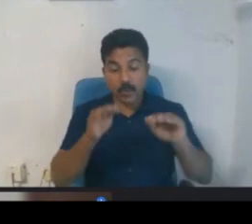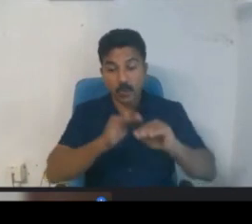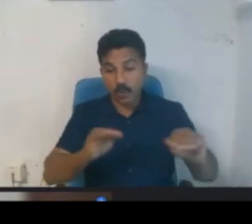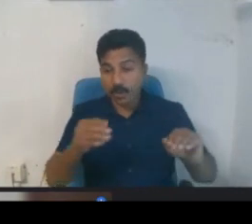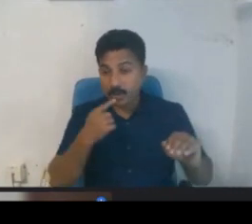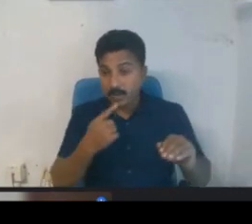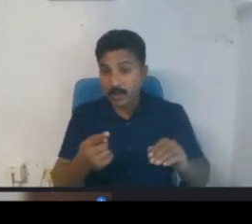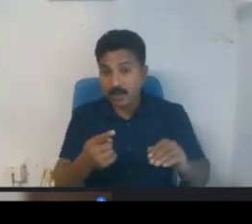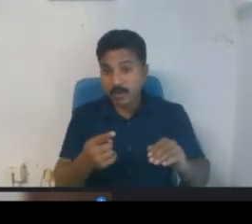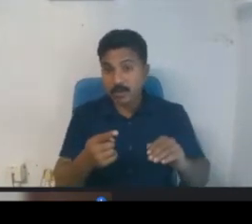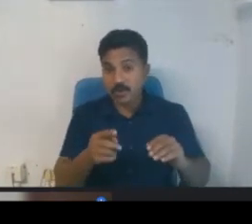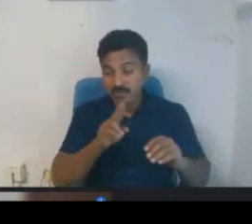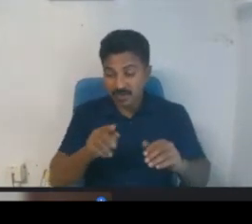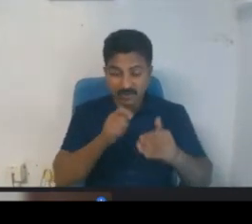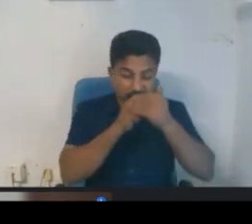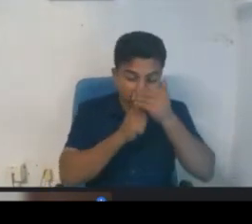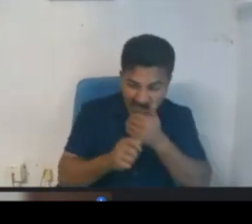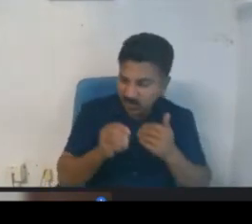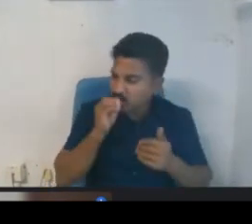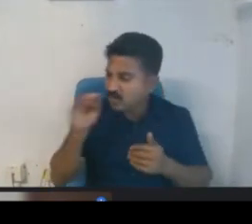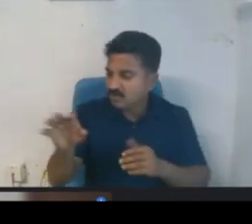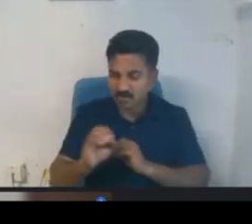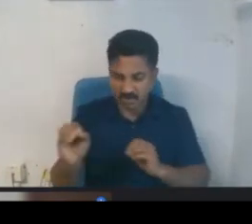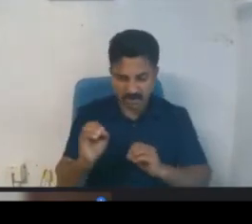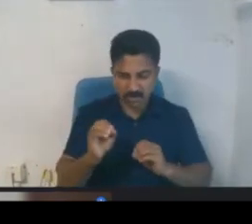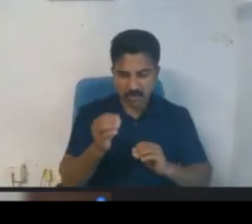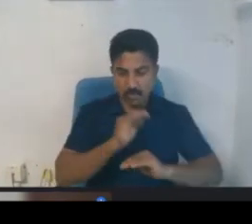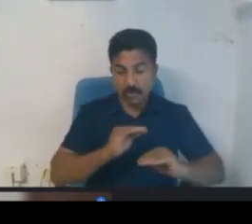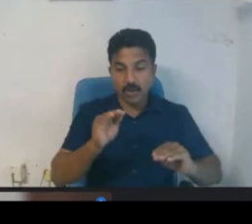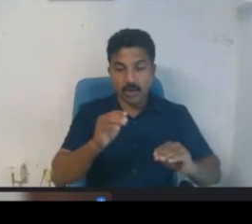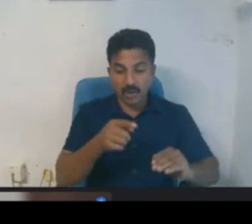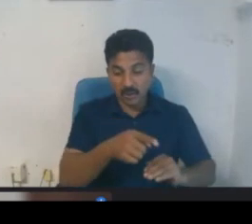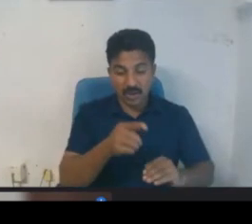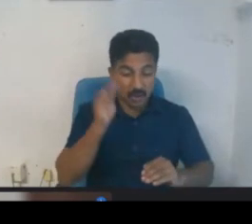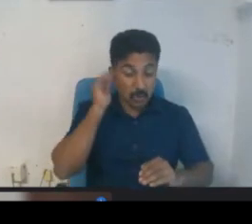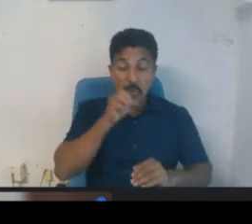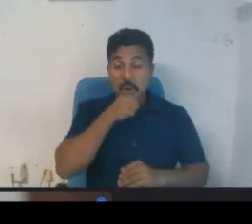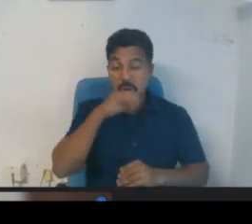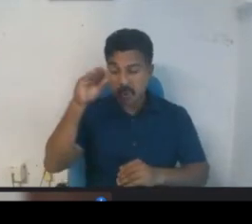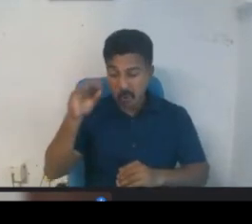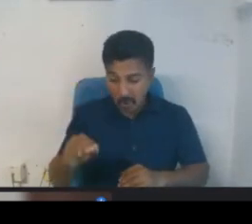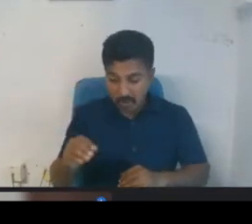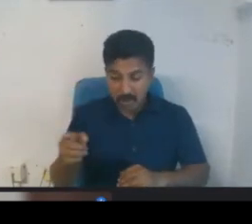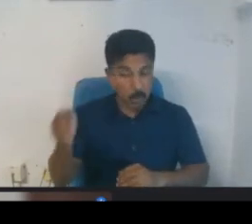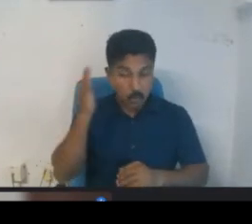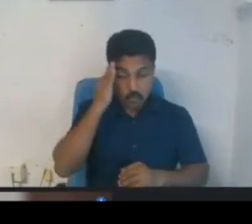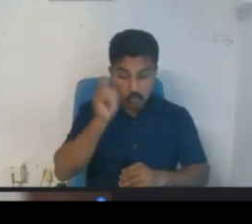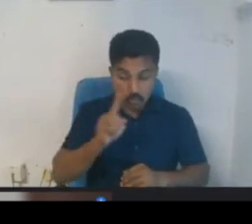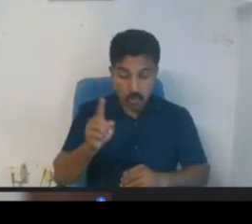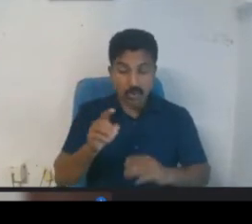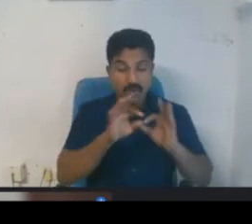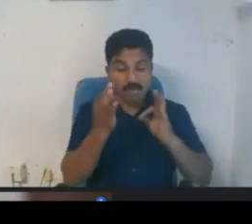കുഞ്ഞുങ്ങളോട് പലപ്പോഴും എല്ലാ വിവരങ്ങളും മറച്ചു വെക്കാൻ ആഗ്രഹിക്കുന്നവരാണ്. ഈ കാരണം കുഞ്ഞുങ്ങൾ ഇത് കേൾക്കാനുള്ള പ്രായമായില്ലല്ലോ,